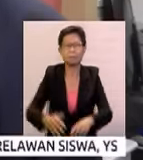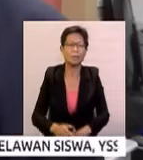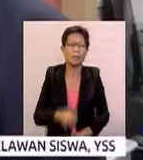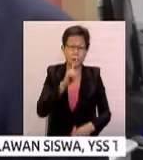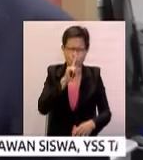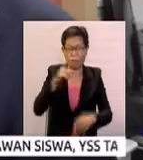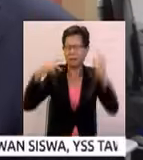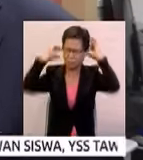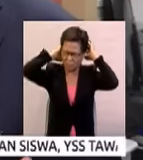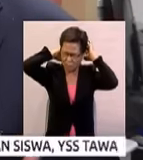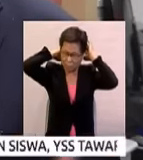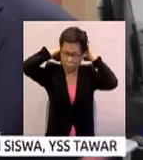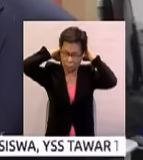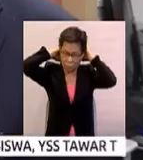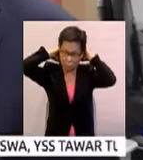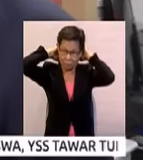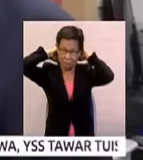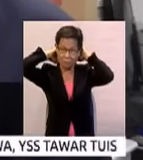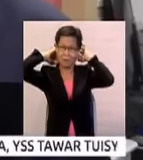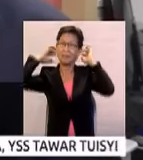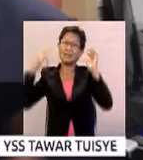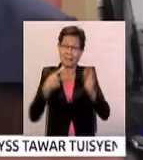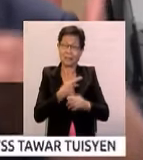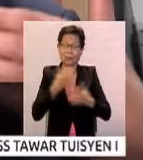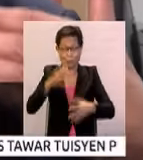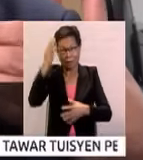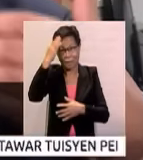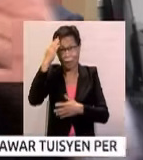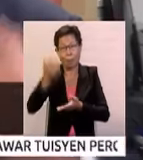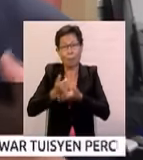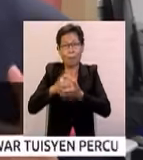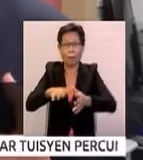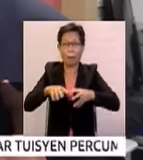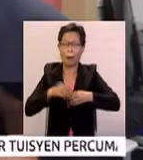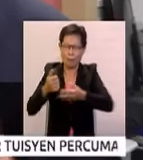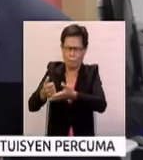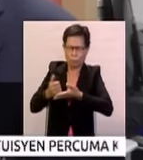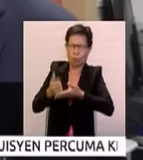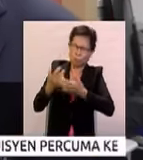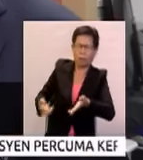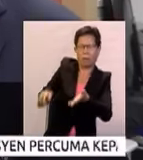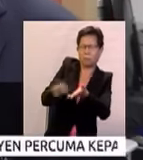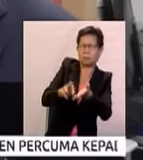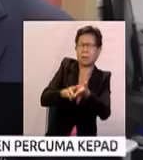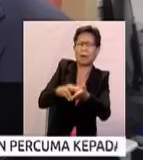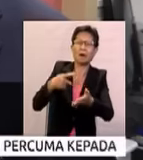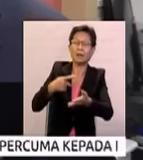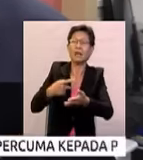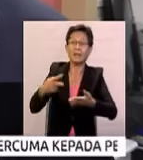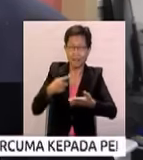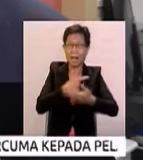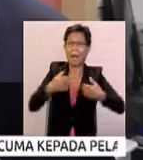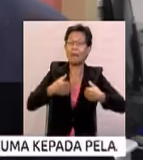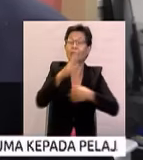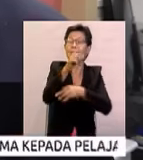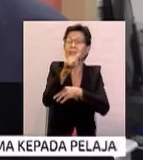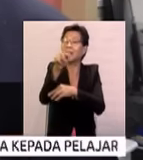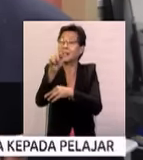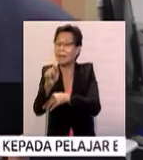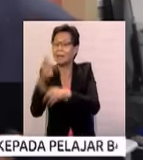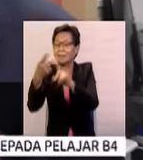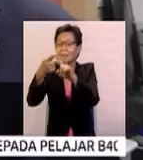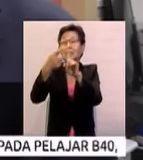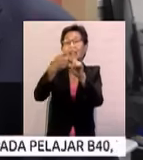Sebenarnya kita tahu, kita dah ada data penerima bantuan Sara Hidup Rakyat, kita dah ada data. Kita ada data statistik kita daripada Kementerian Kesihatan